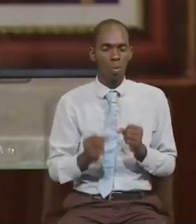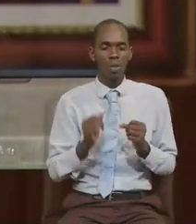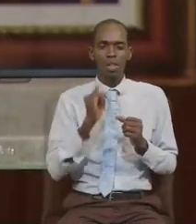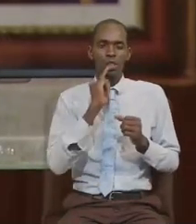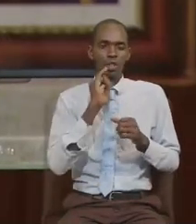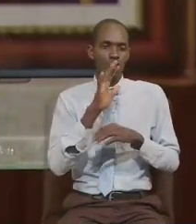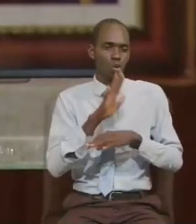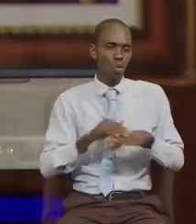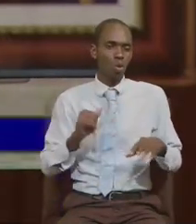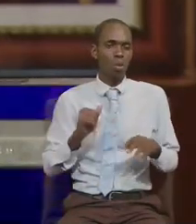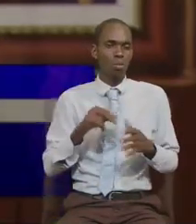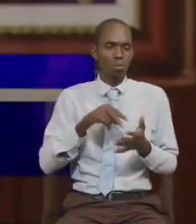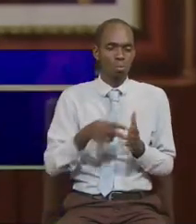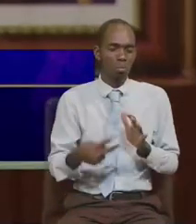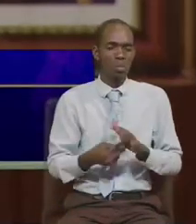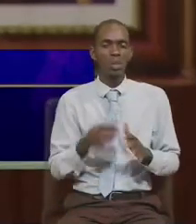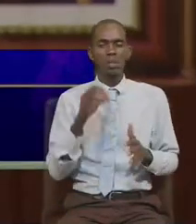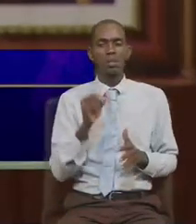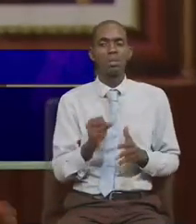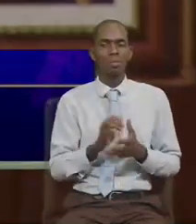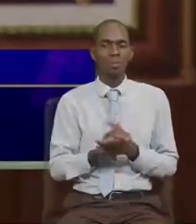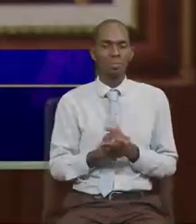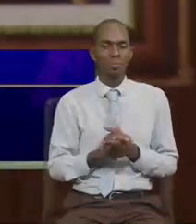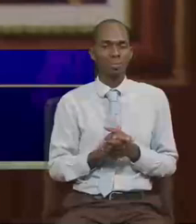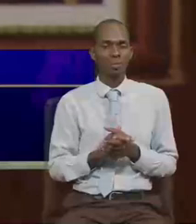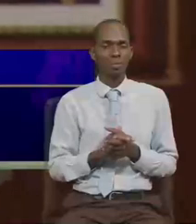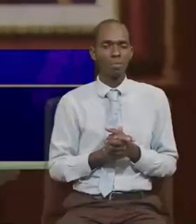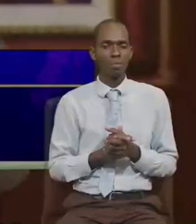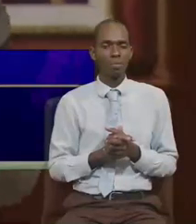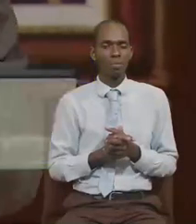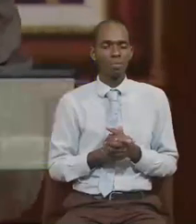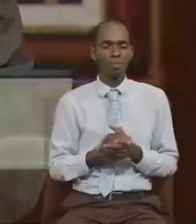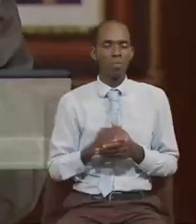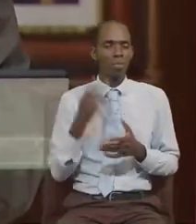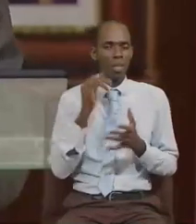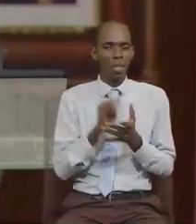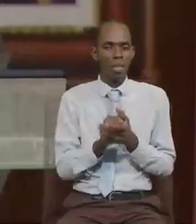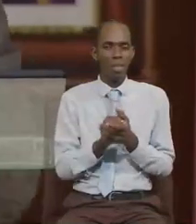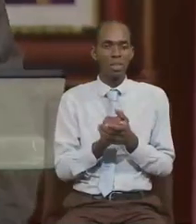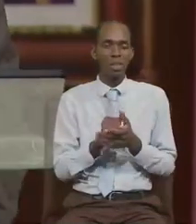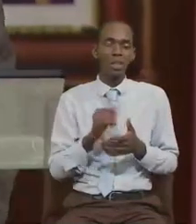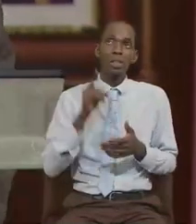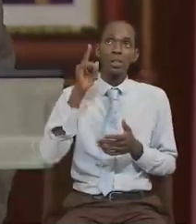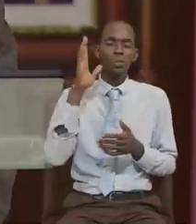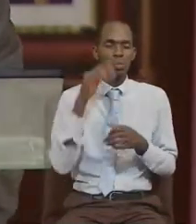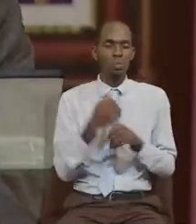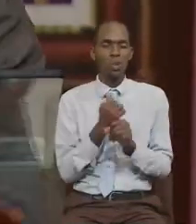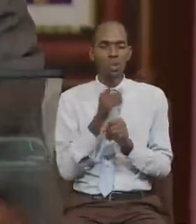C'est ce que la puissance de fortification fait. Et te rendra différent, te rendra